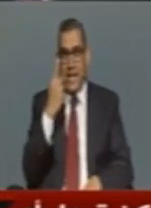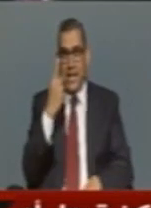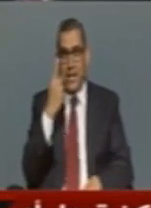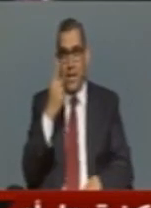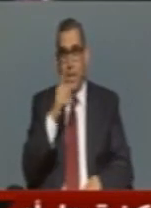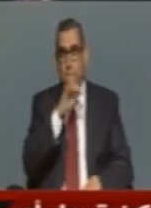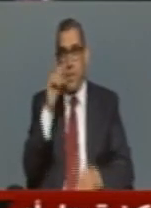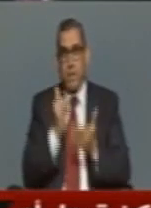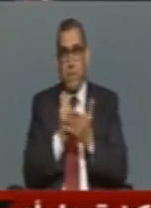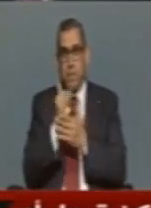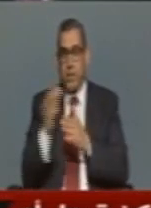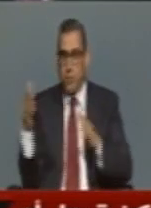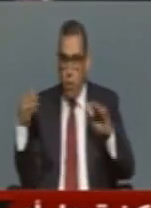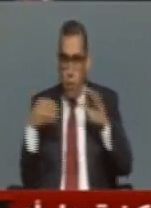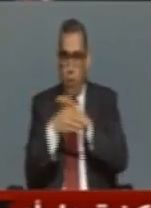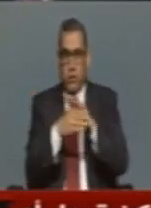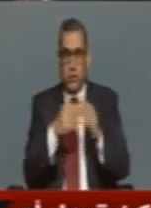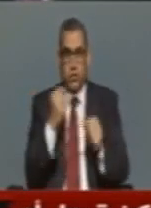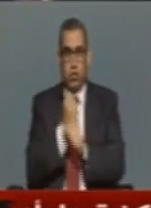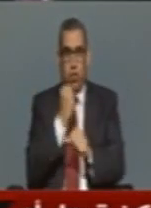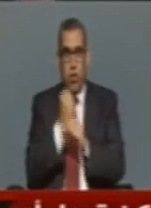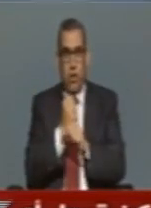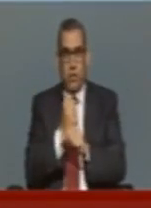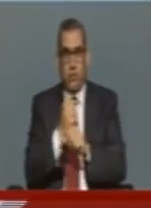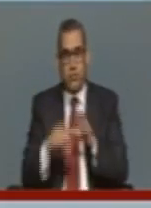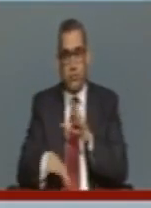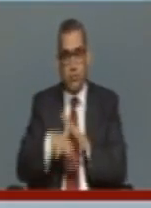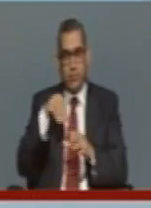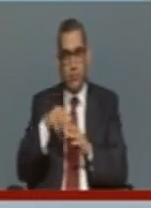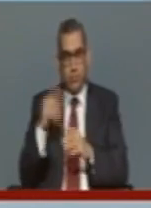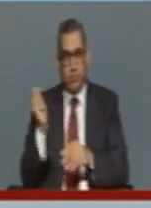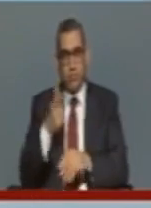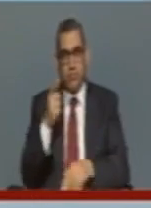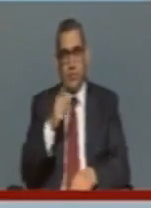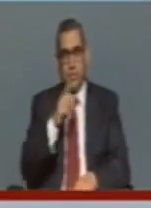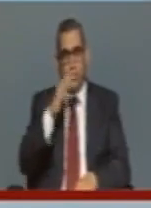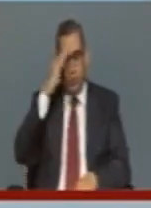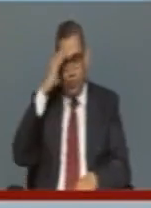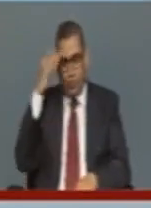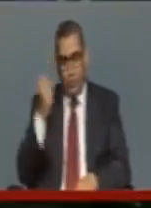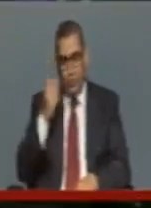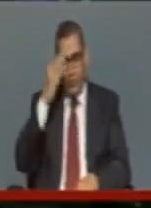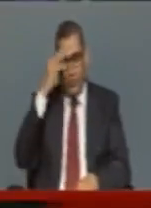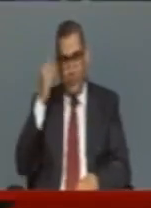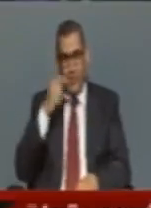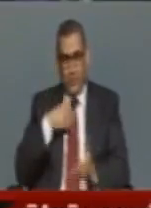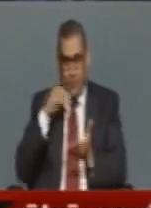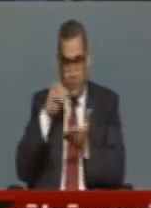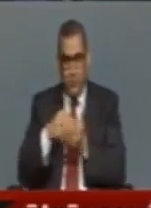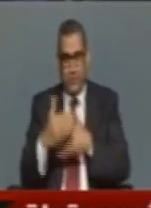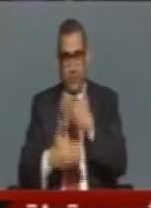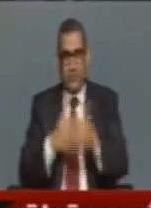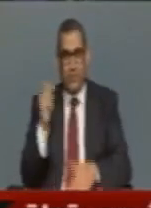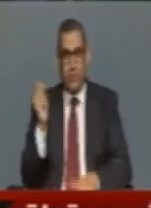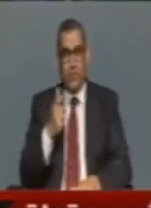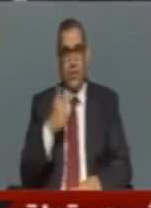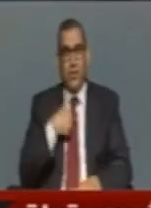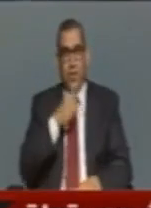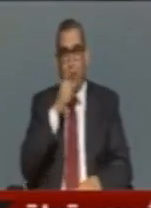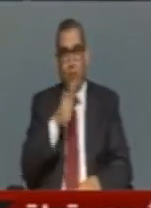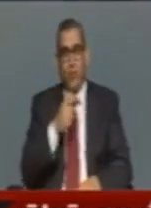يخشوا شكرا فخمت يعني شكرا احنا بنبدا وكده. طب انا عشان الدكتور